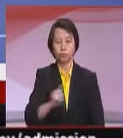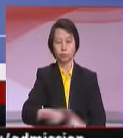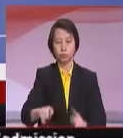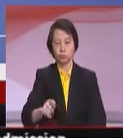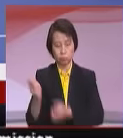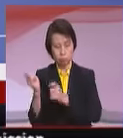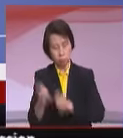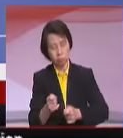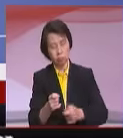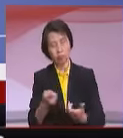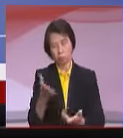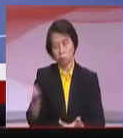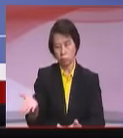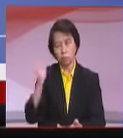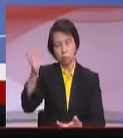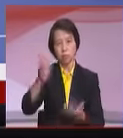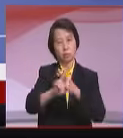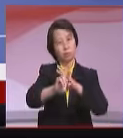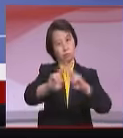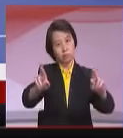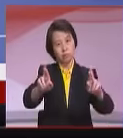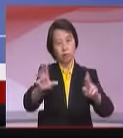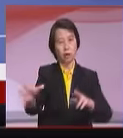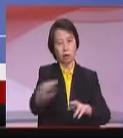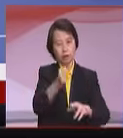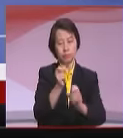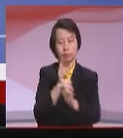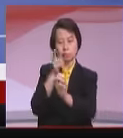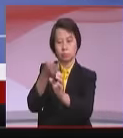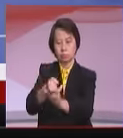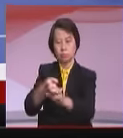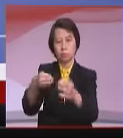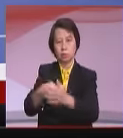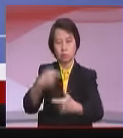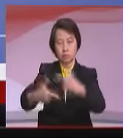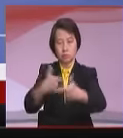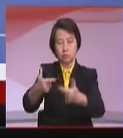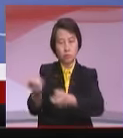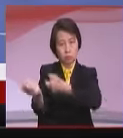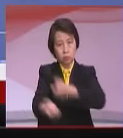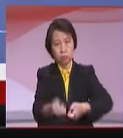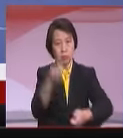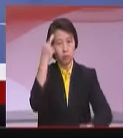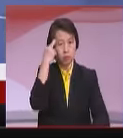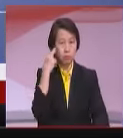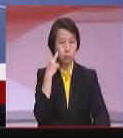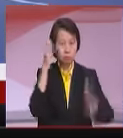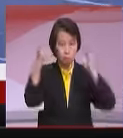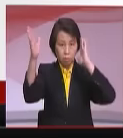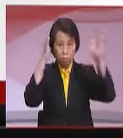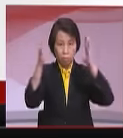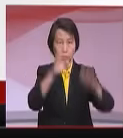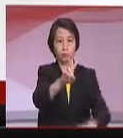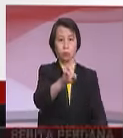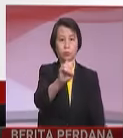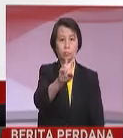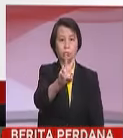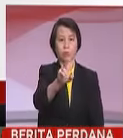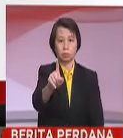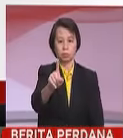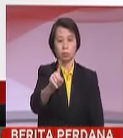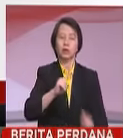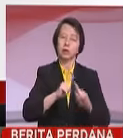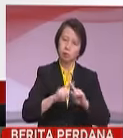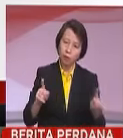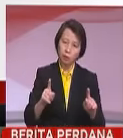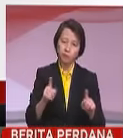bagaimanapun turut menegaskan mereka mungkin bersedia mengambil bahagian dalam saingan Liga Hoki Remaja Malaysia 2021,